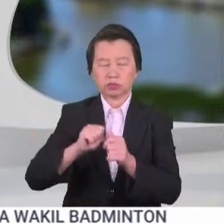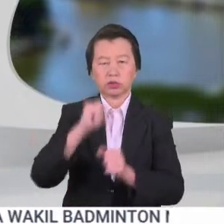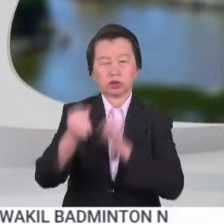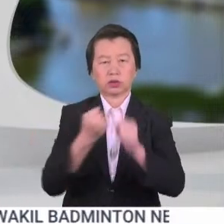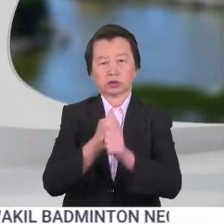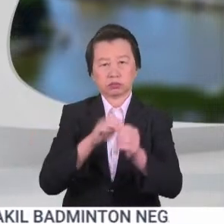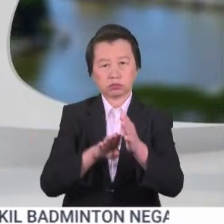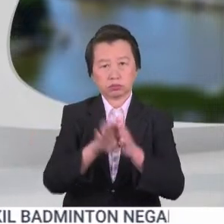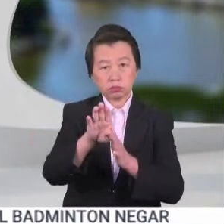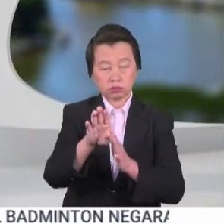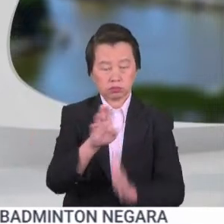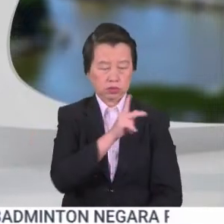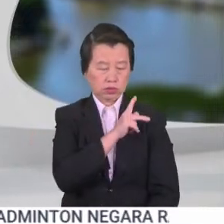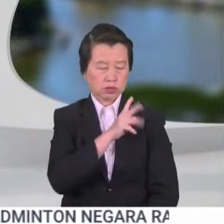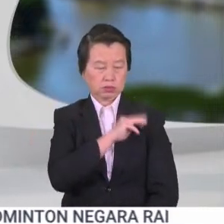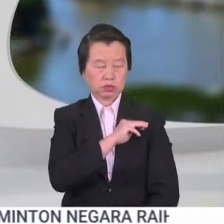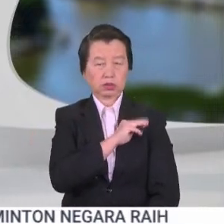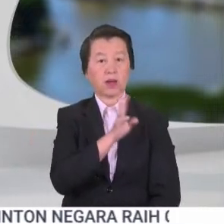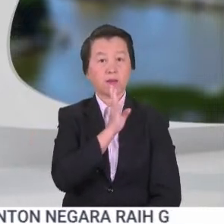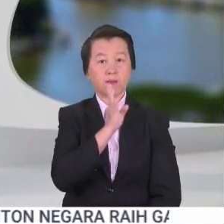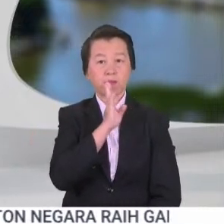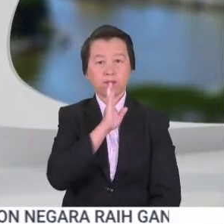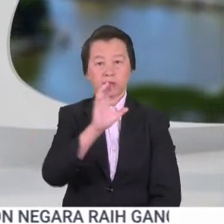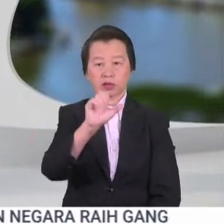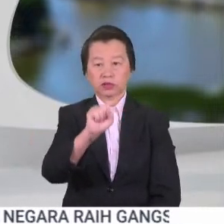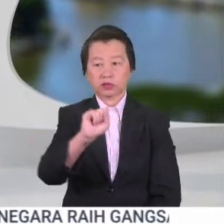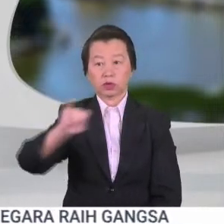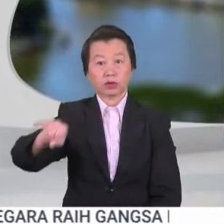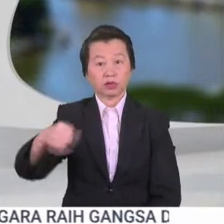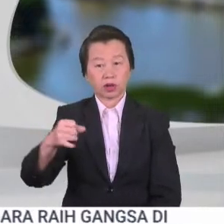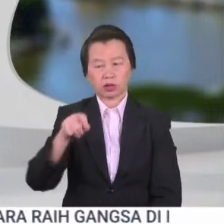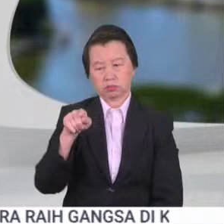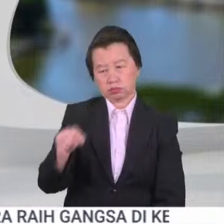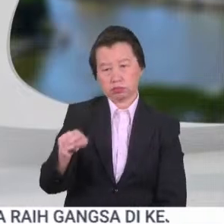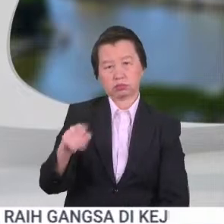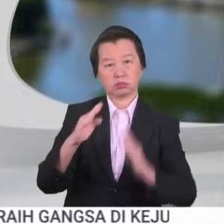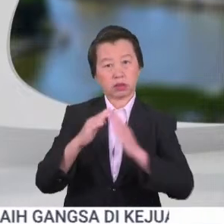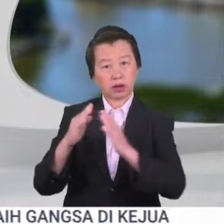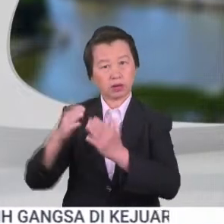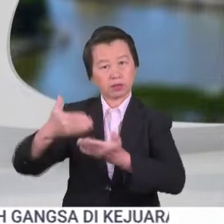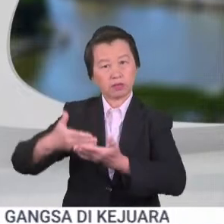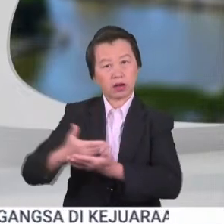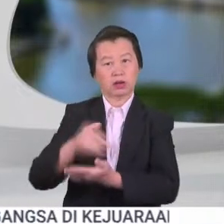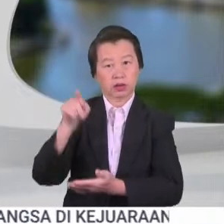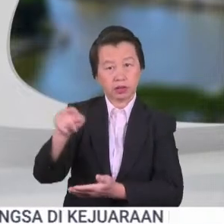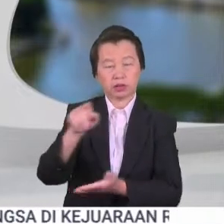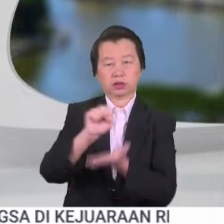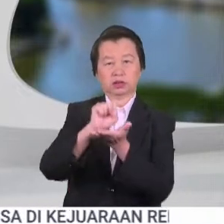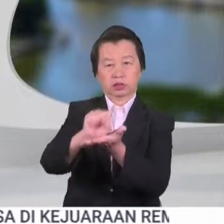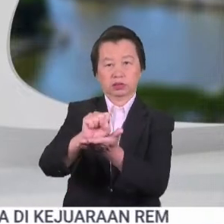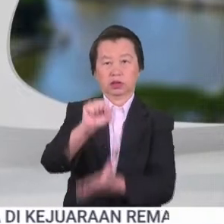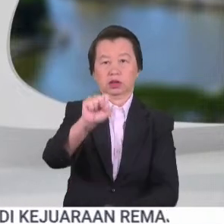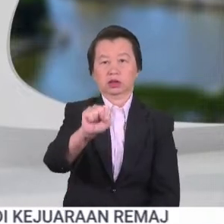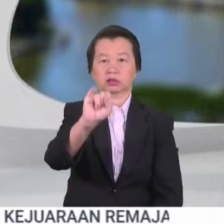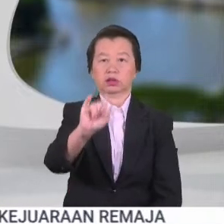patinggi Tan Sri Abang Johari tonapeng berkata sibujaya malah bagaikan sebuah Bandar baharu di